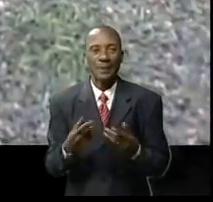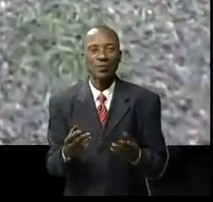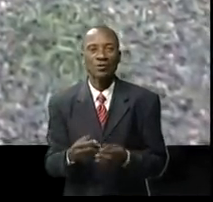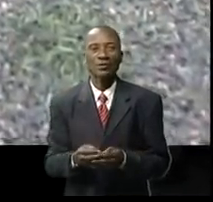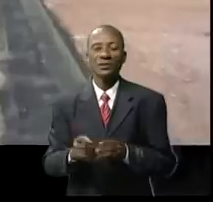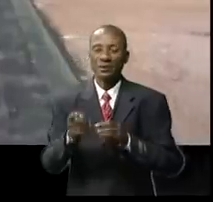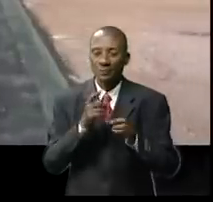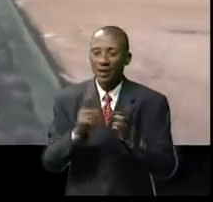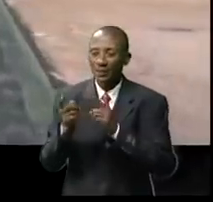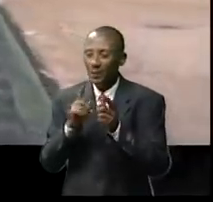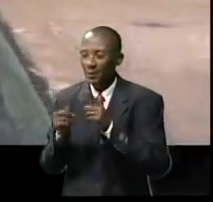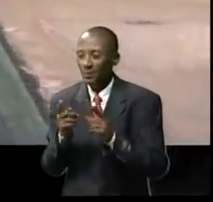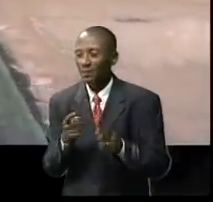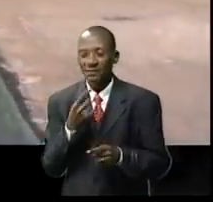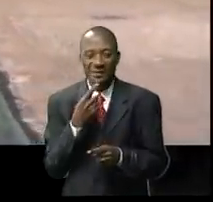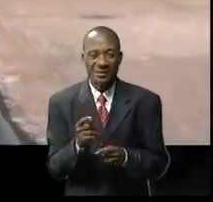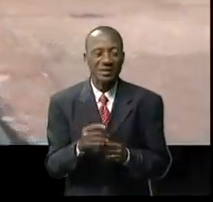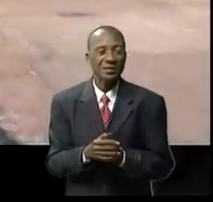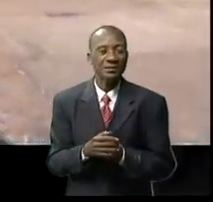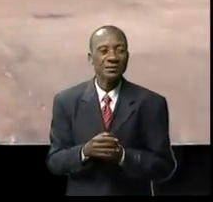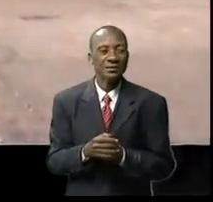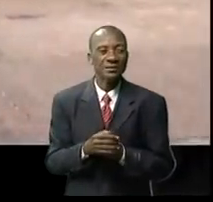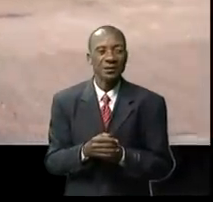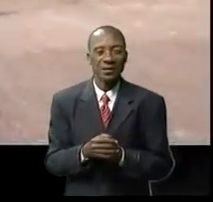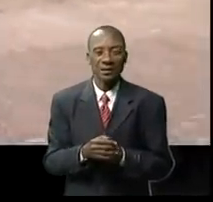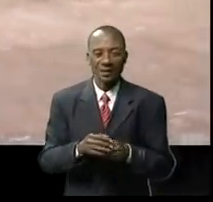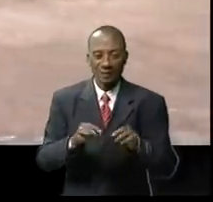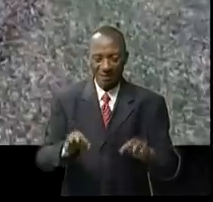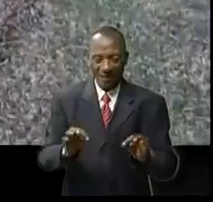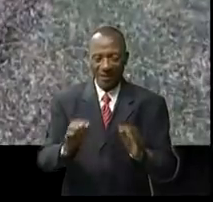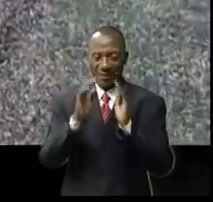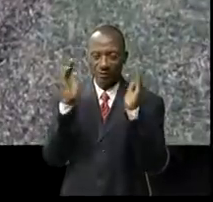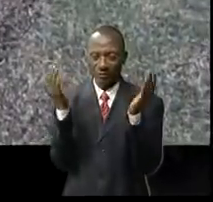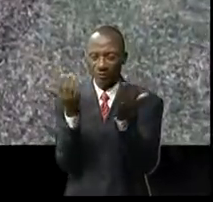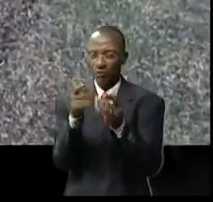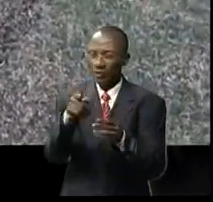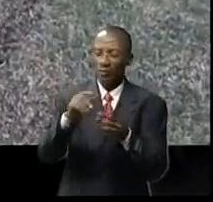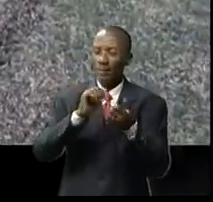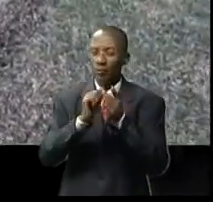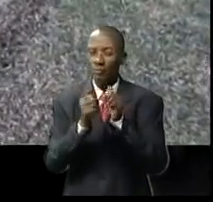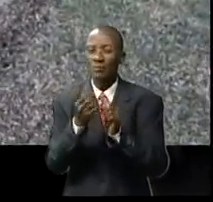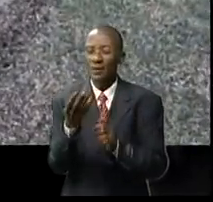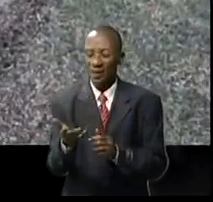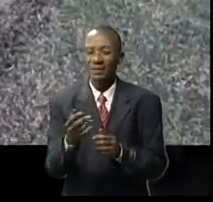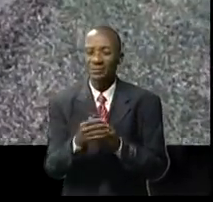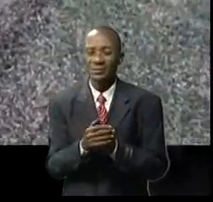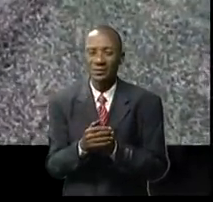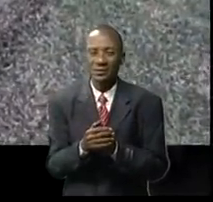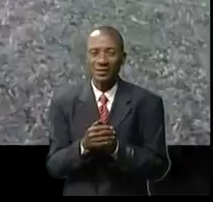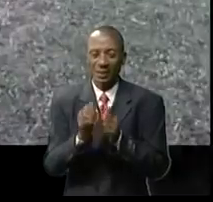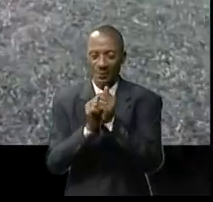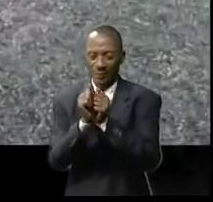est devenu aujourd'hui impraticable avec la tribune centrale à moitié sans tôle, la pelouse synthétique